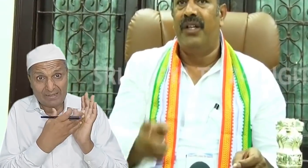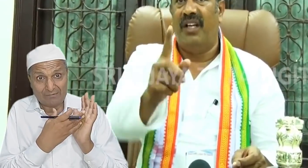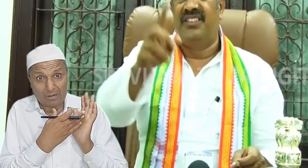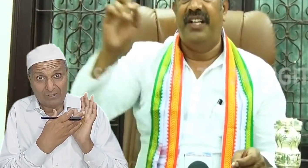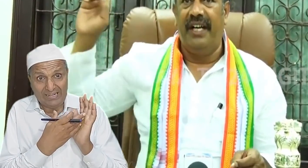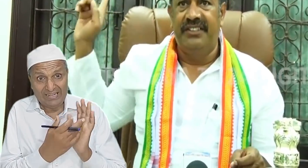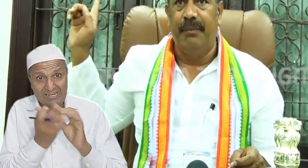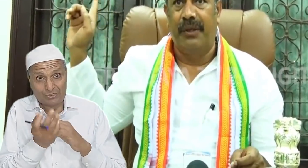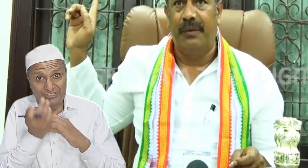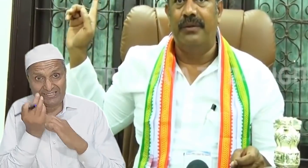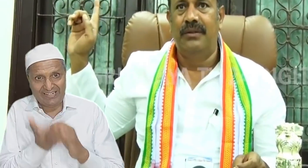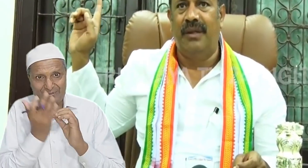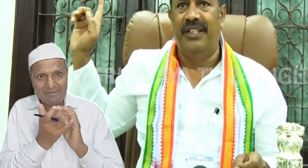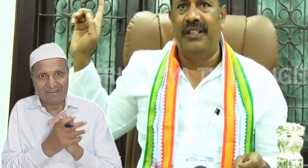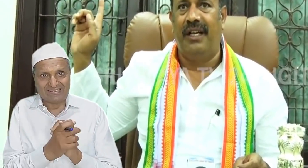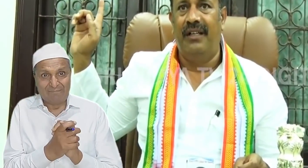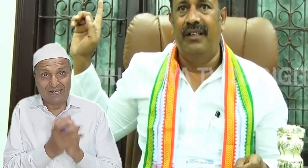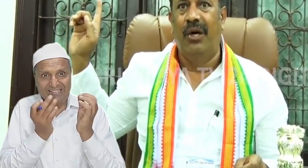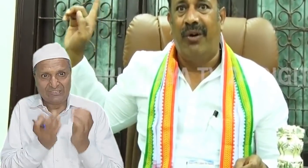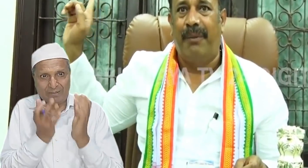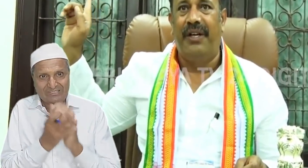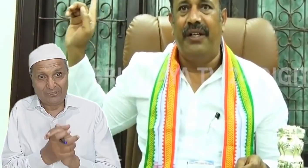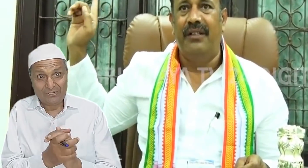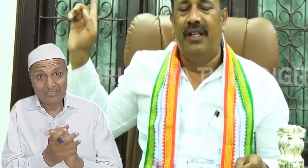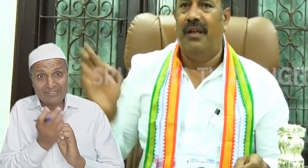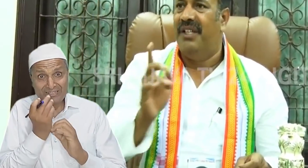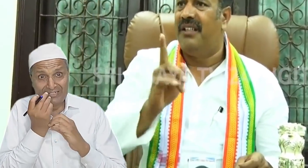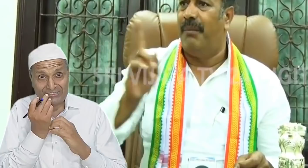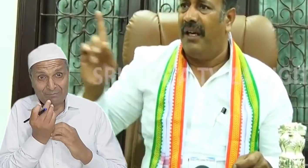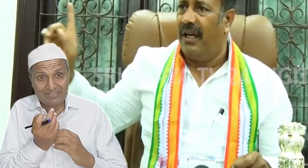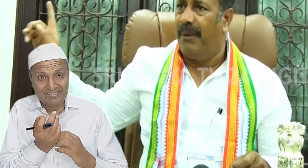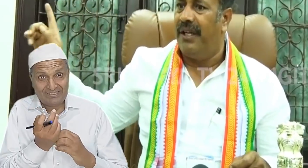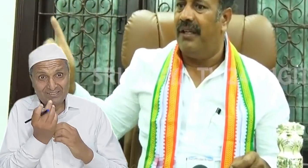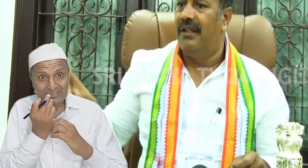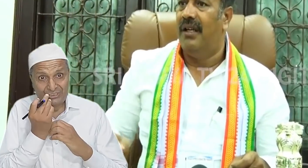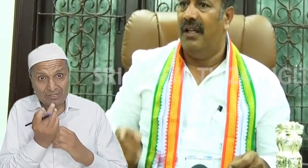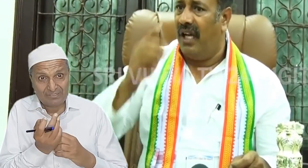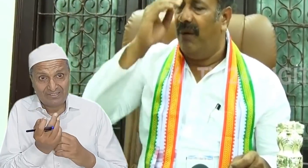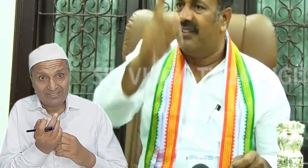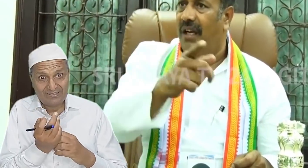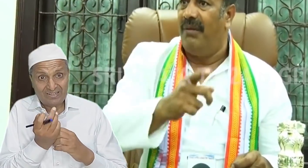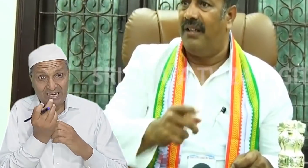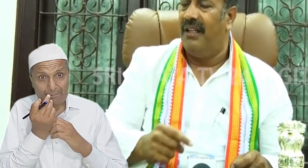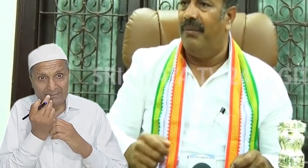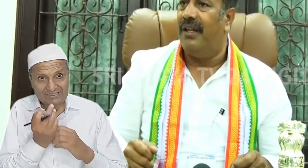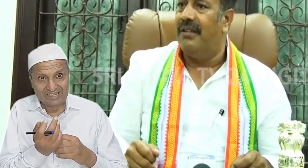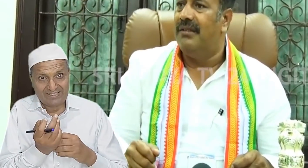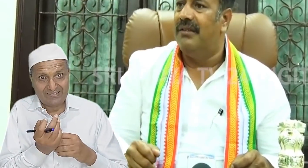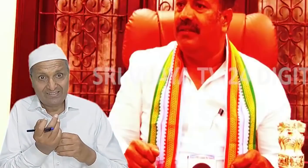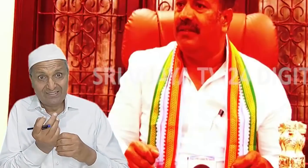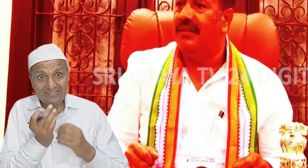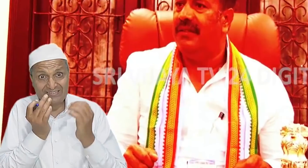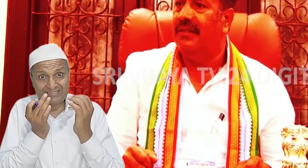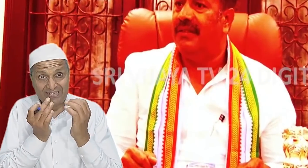यहाँ पर बाहुबली, इनको चड्ढी क्यों नहीं पहनाते, पहले ये तो बात करो। गजब की, शर्म की, अभद्रता